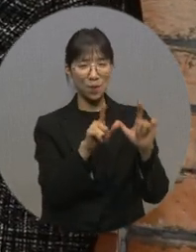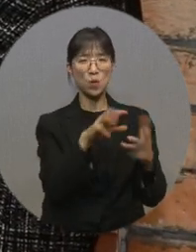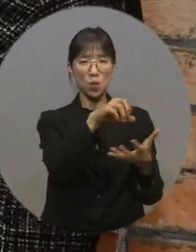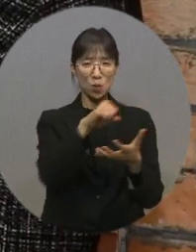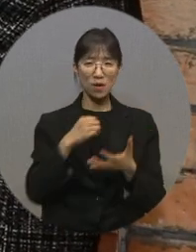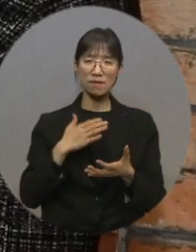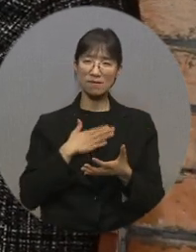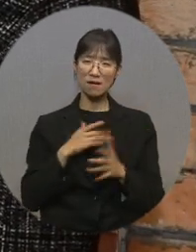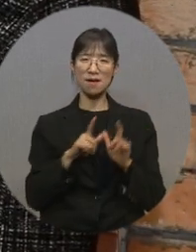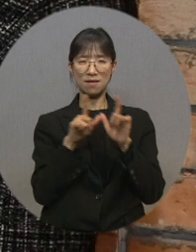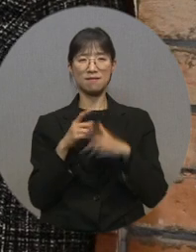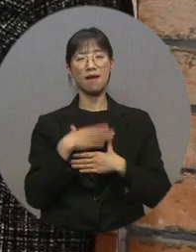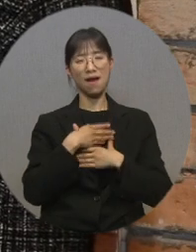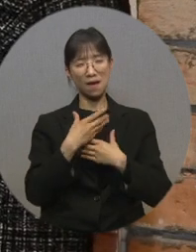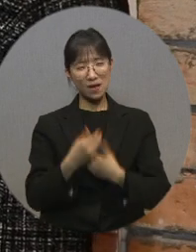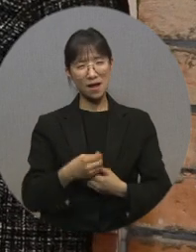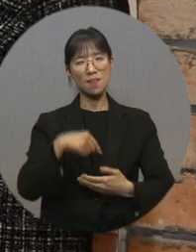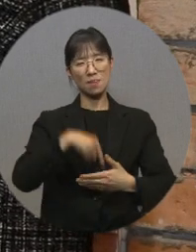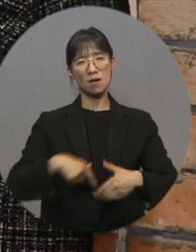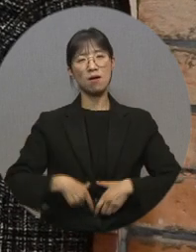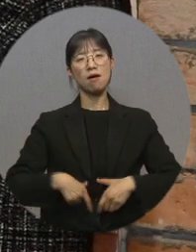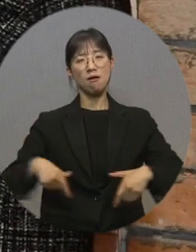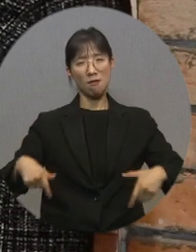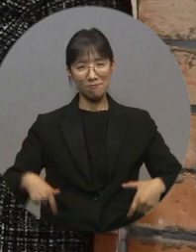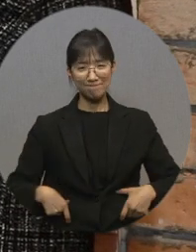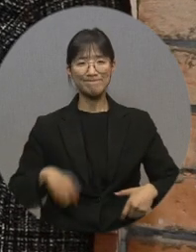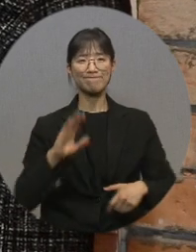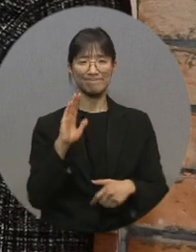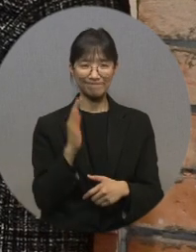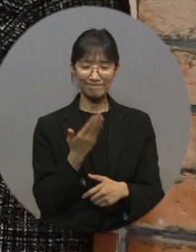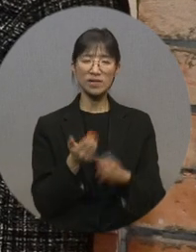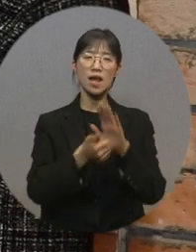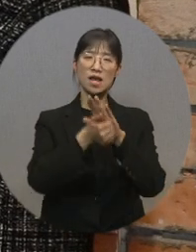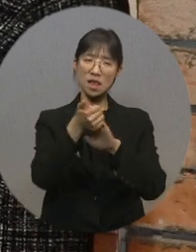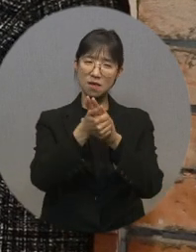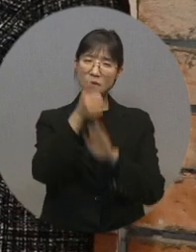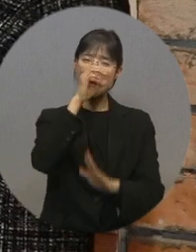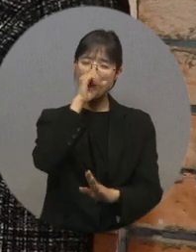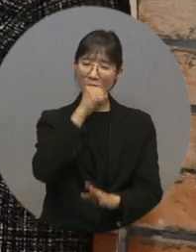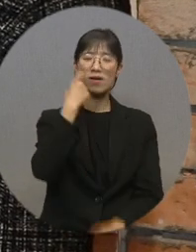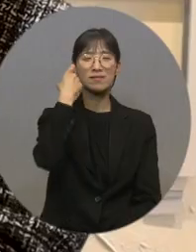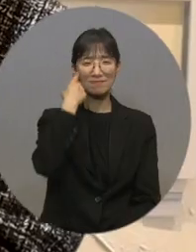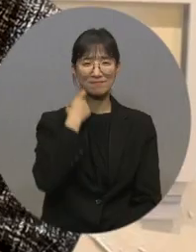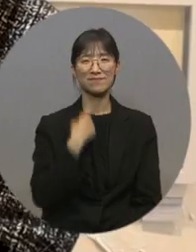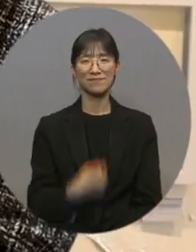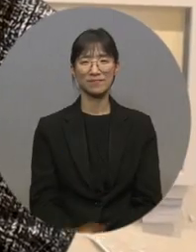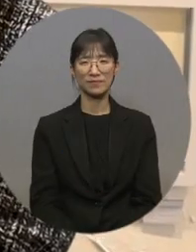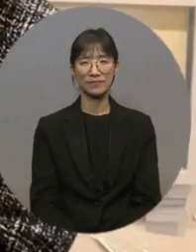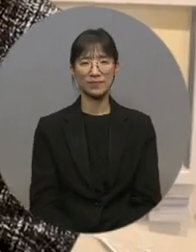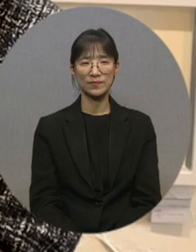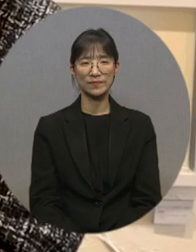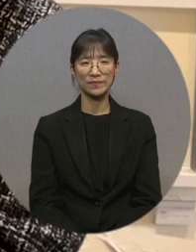삶이 안정적이고 넓은 마음을 갖게 됐으며 희망적이게 느껴진다고 합니다.